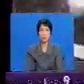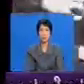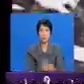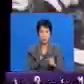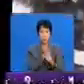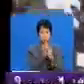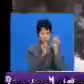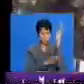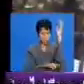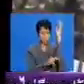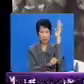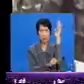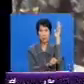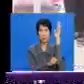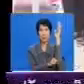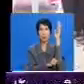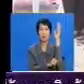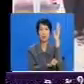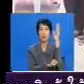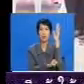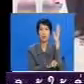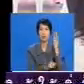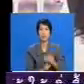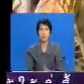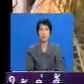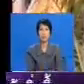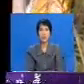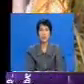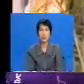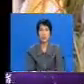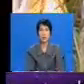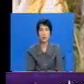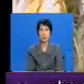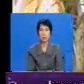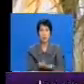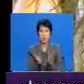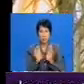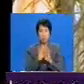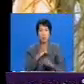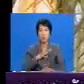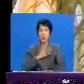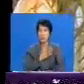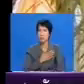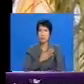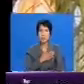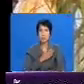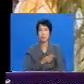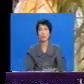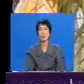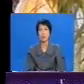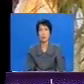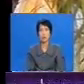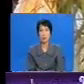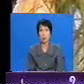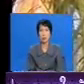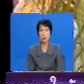ราธิวาส36สร้างความปลาบปลื้มในพระมหากรุณาที่คุณเป็นล้นพ้นต่อครอบครัวของผู้เสียชีวิตรวมถึงข้าราชการ